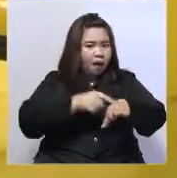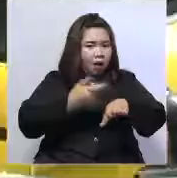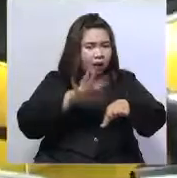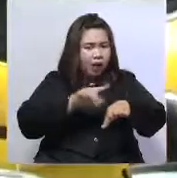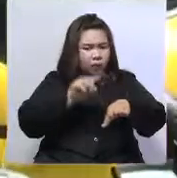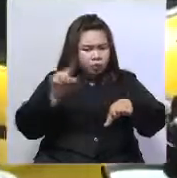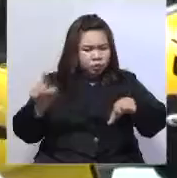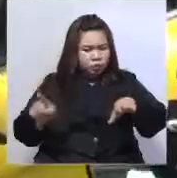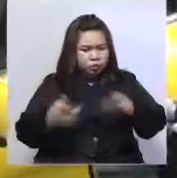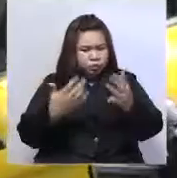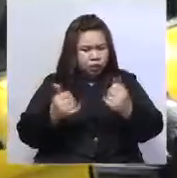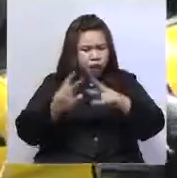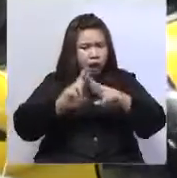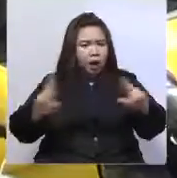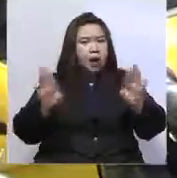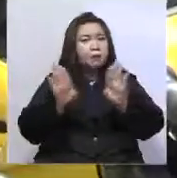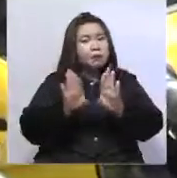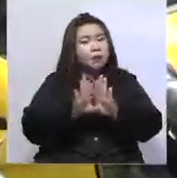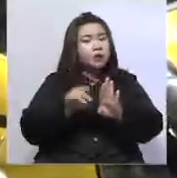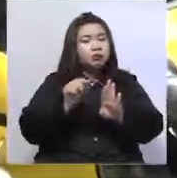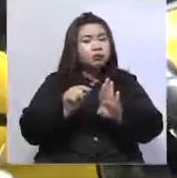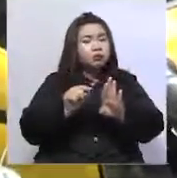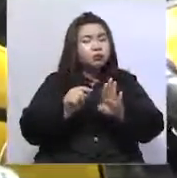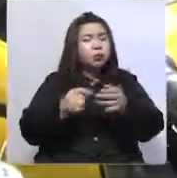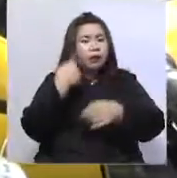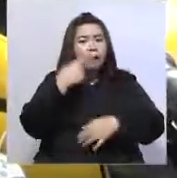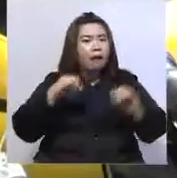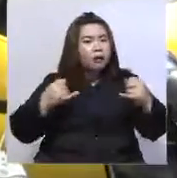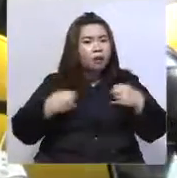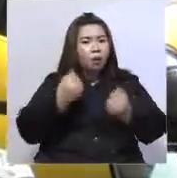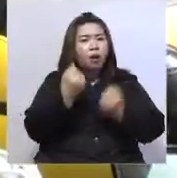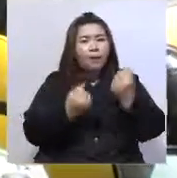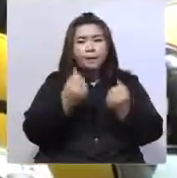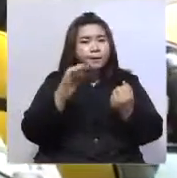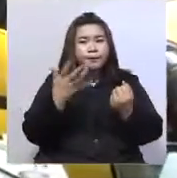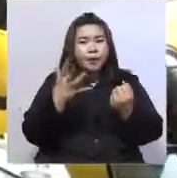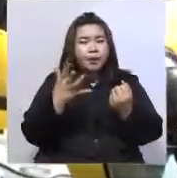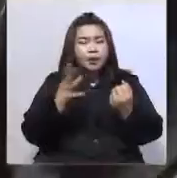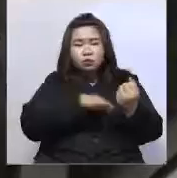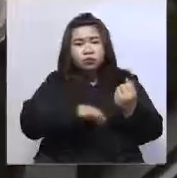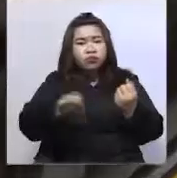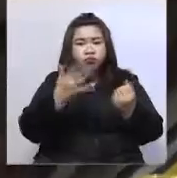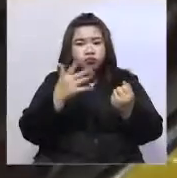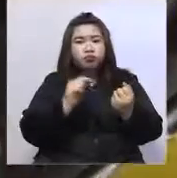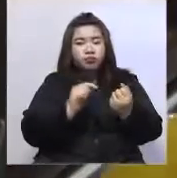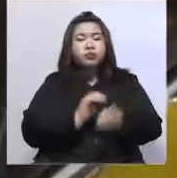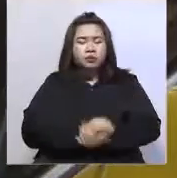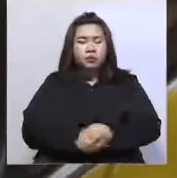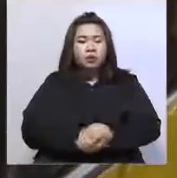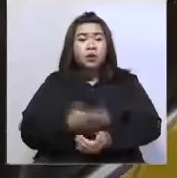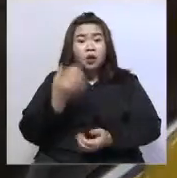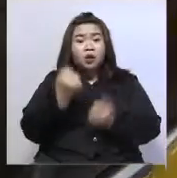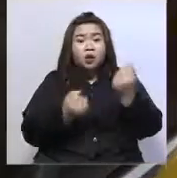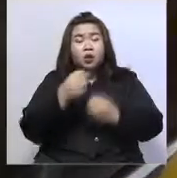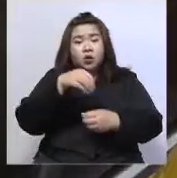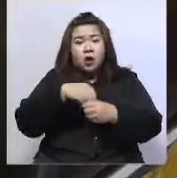ระทั่งสถานบริการเนี่ยปิดแล้วแต่ก็ยังไม่มีใครมาแสดงตัวเพื่อที่จะนำรถออกไปจากพื้นที่แถมในร